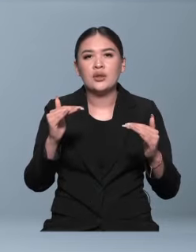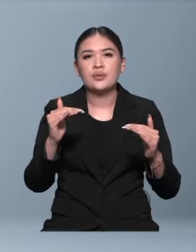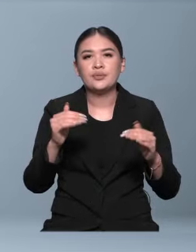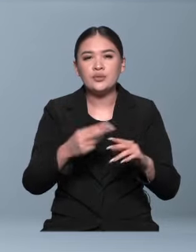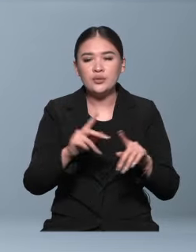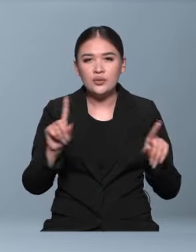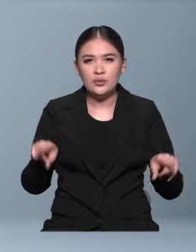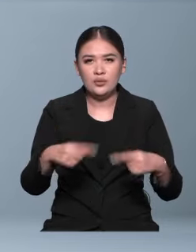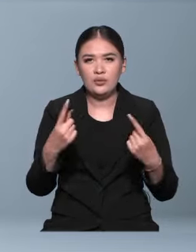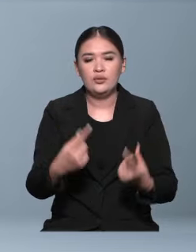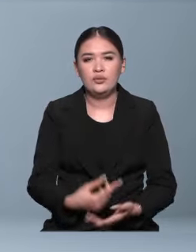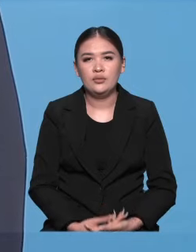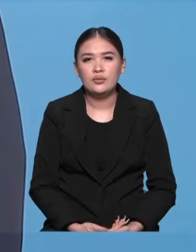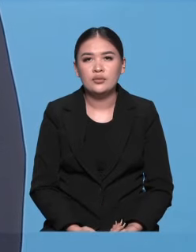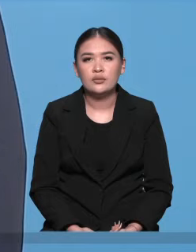благосостояния населения.